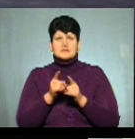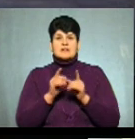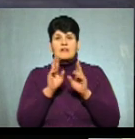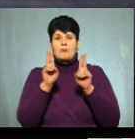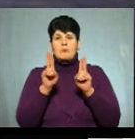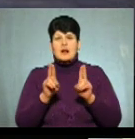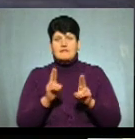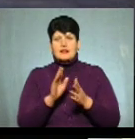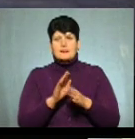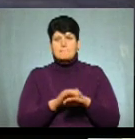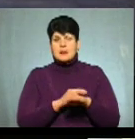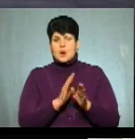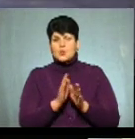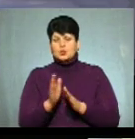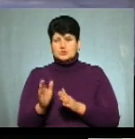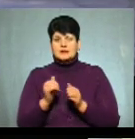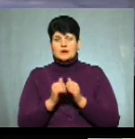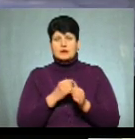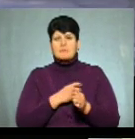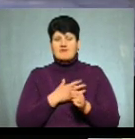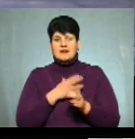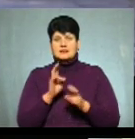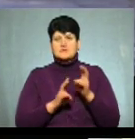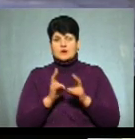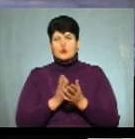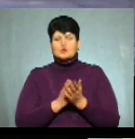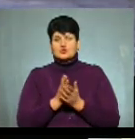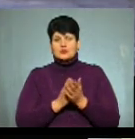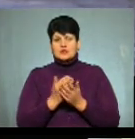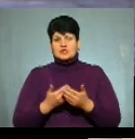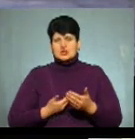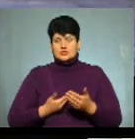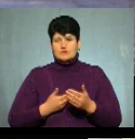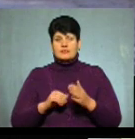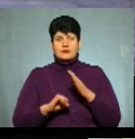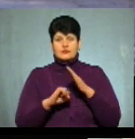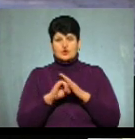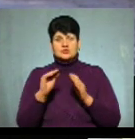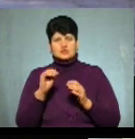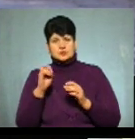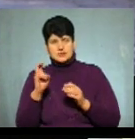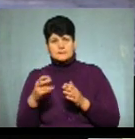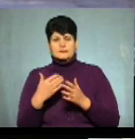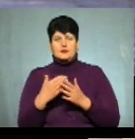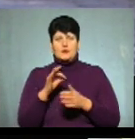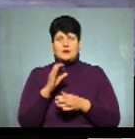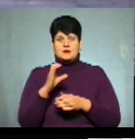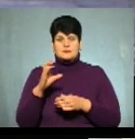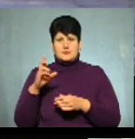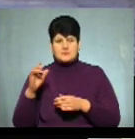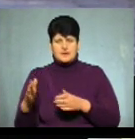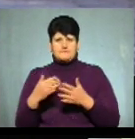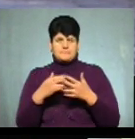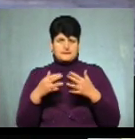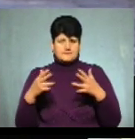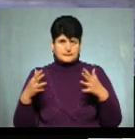благоустрою, де кожне приватне підприємство, яке обслуговує житловий фонд, тобто приватні підприємства ЖЕКи в Тернополі, а також ОСББ, споживчі